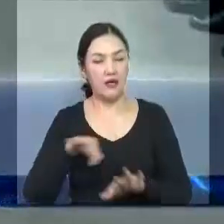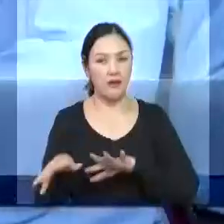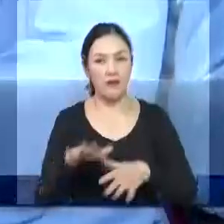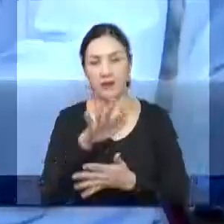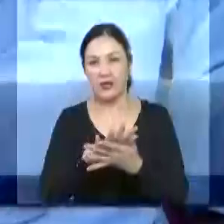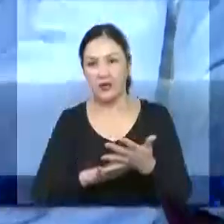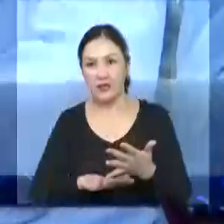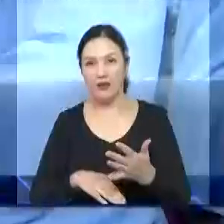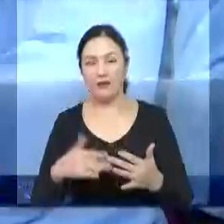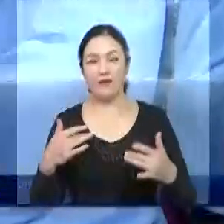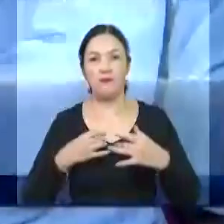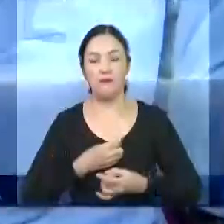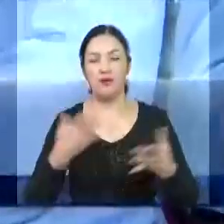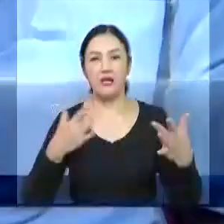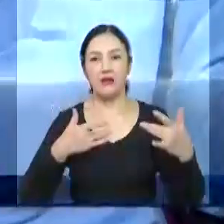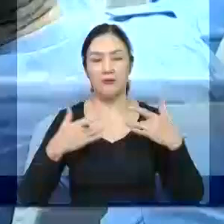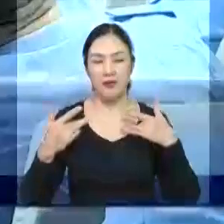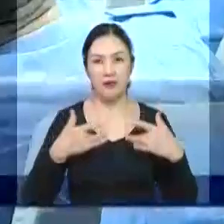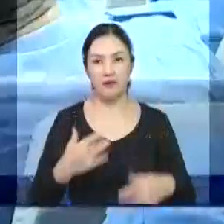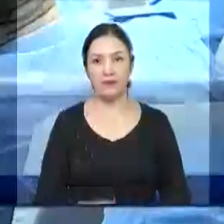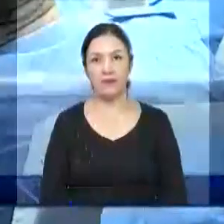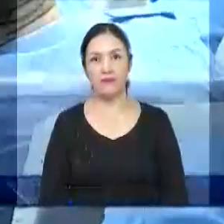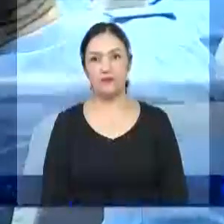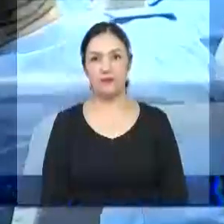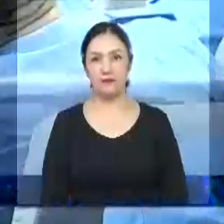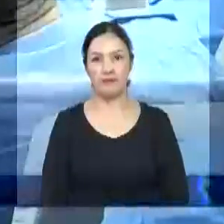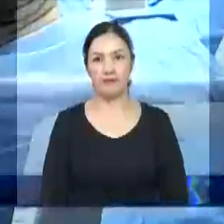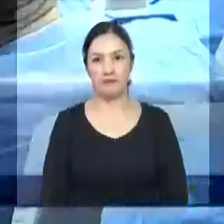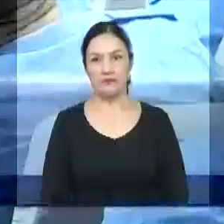мероприятие продолжилось праздничным концертом. Зарина Удба, Самат Каликенов, телеканал Актобе.